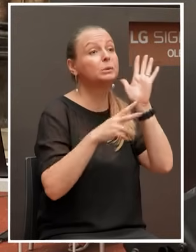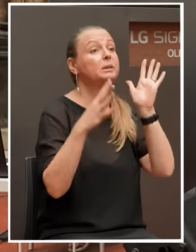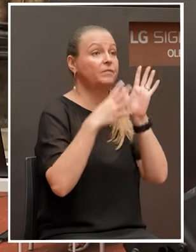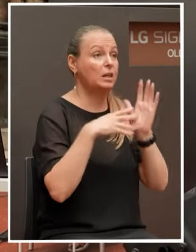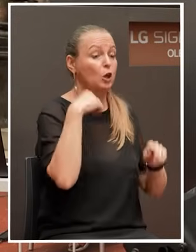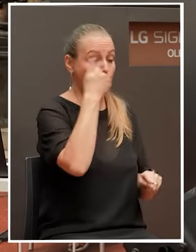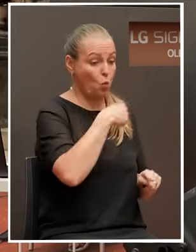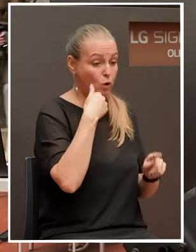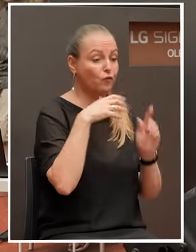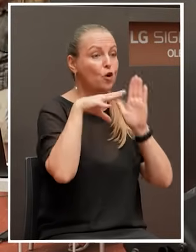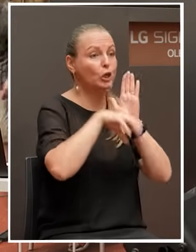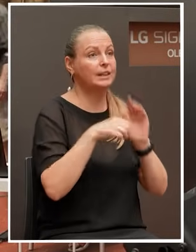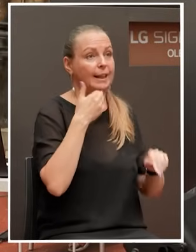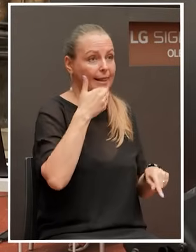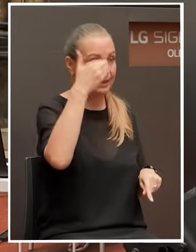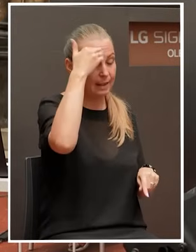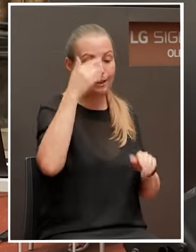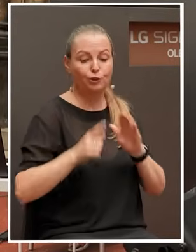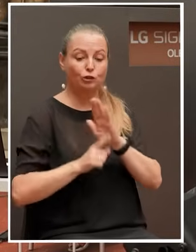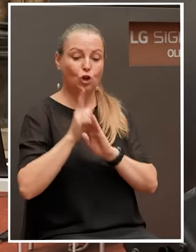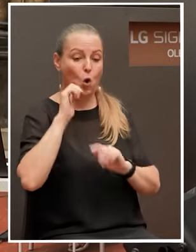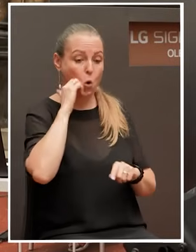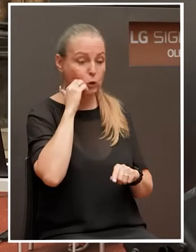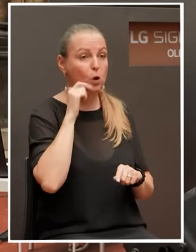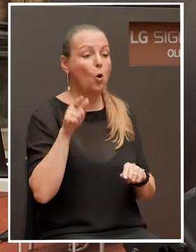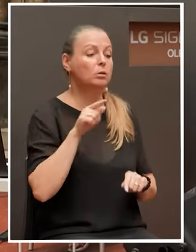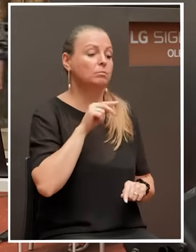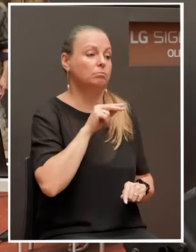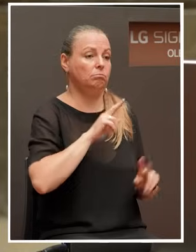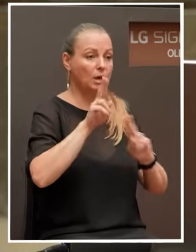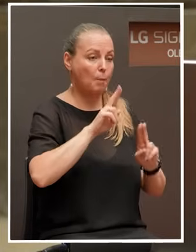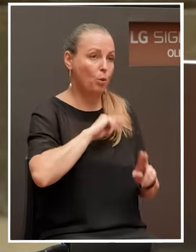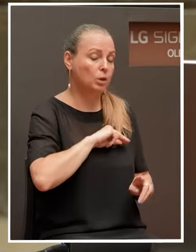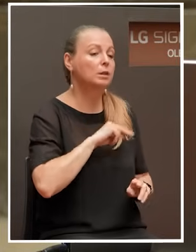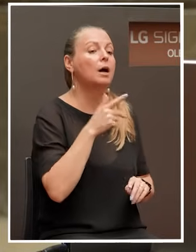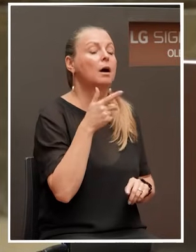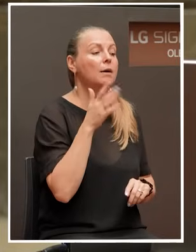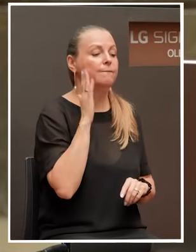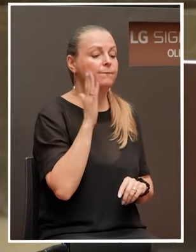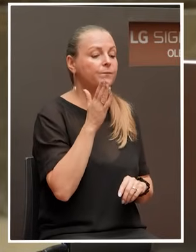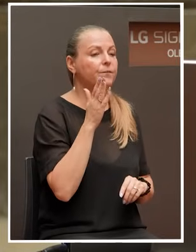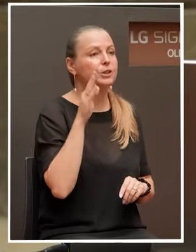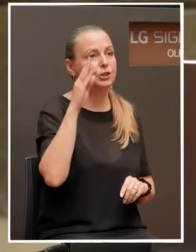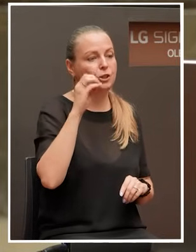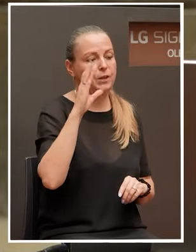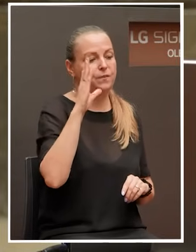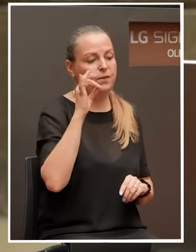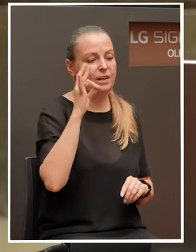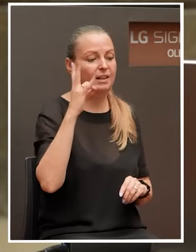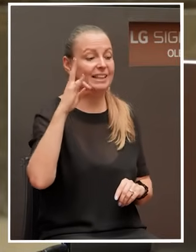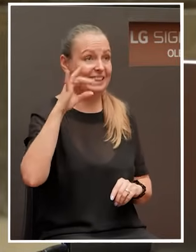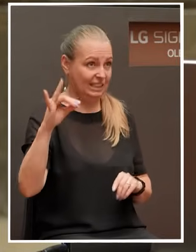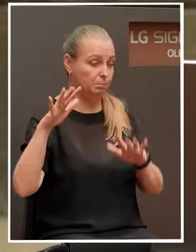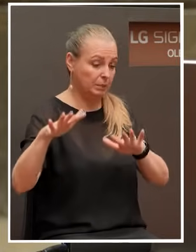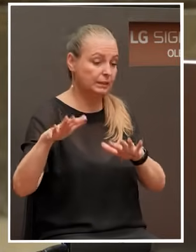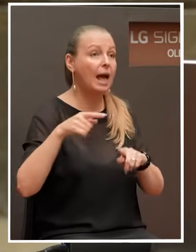1889 год, в конце лета и в начале осени, он, очевидно, работает в Живерни, и, видимо,